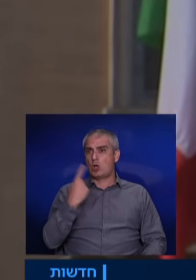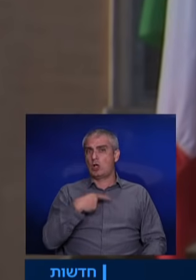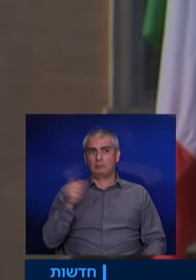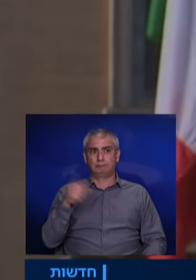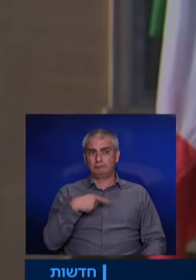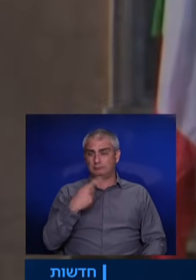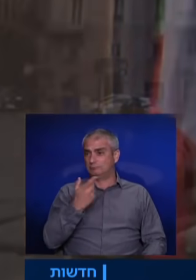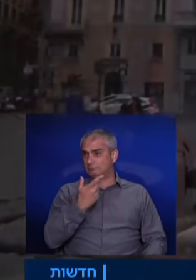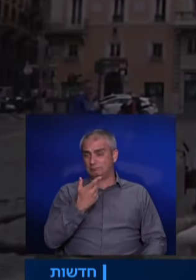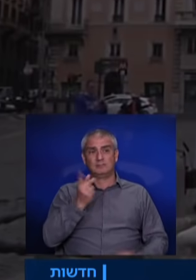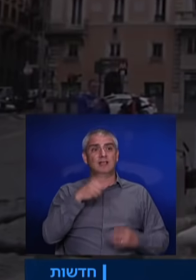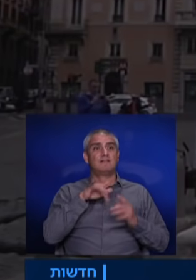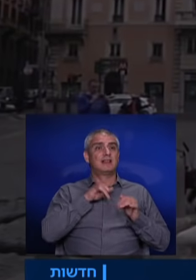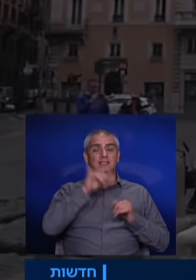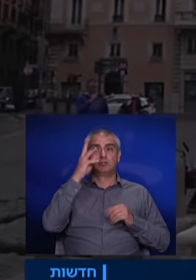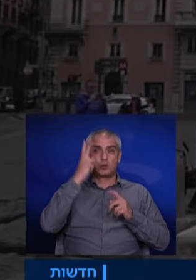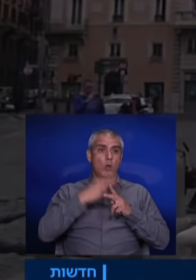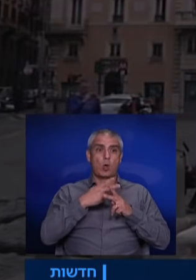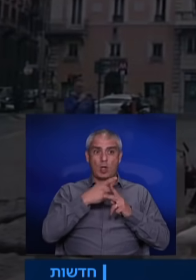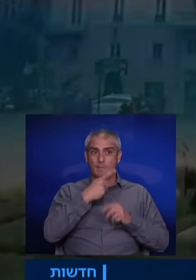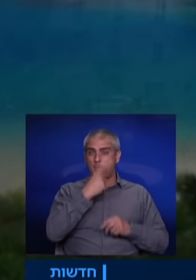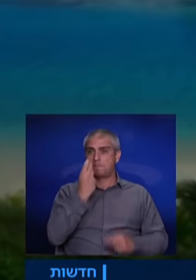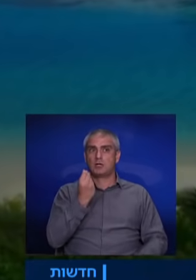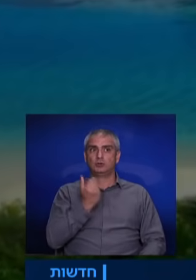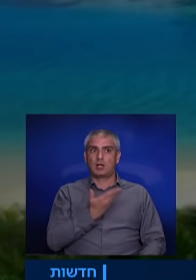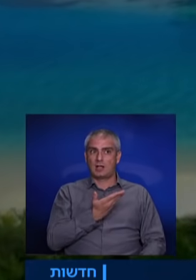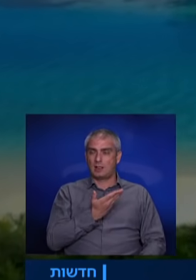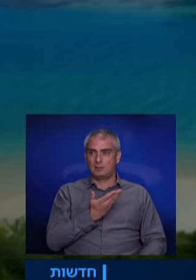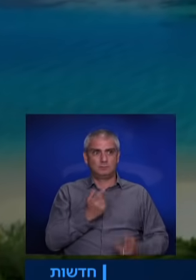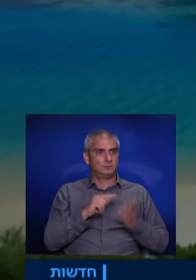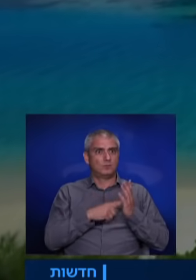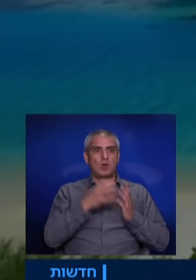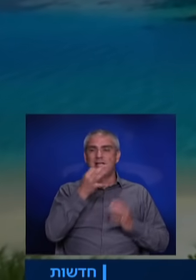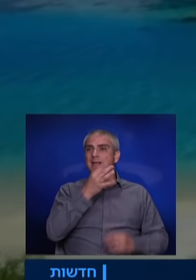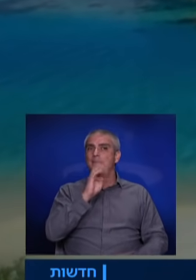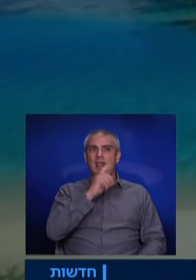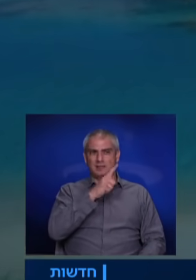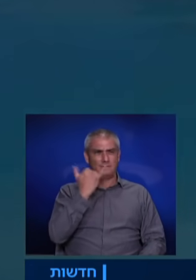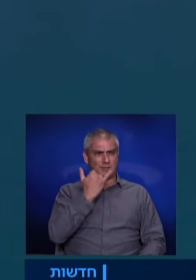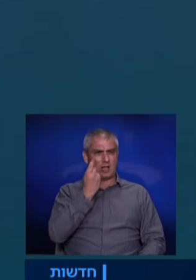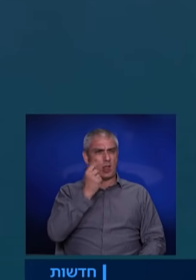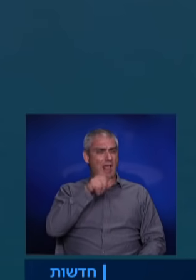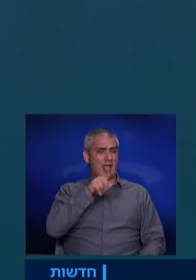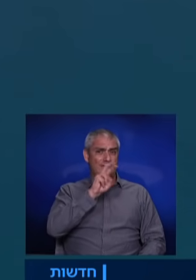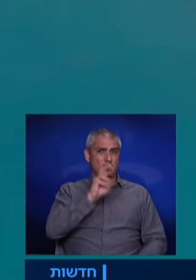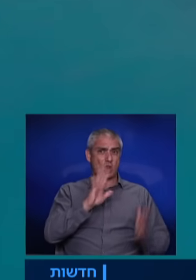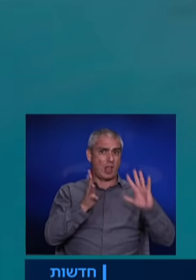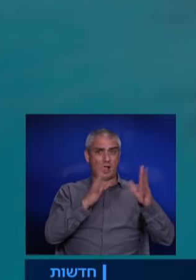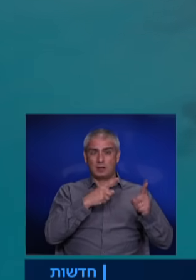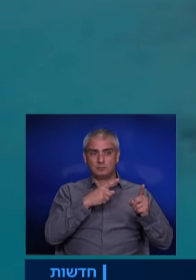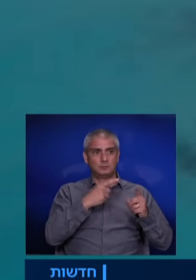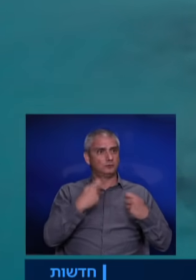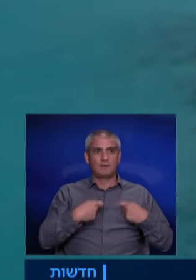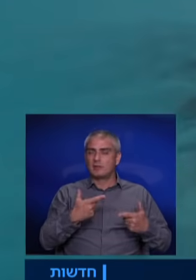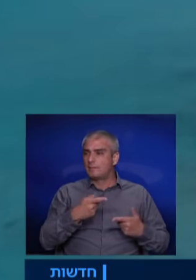לחודש דצמבר נמכרות טיסות לרומא ב-100 שקלים. יעד כמו המלדיבים, שלרוב עולה כ-1,000 דולרים במבצע, נמכר